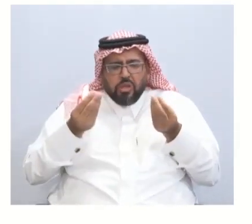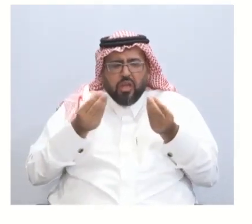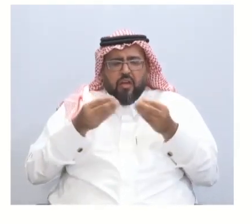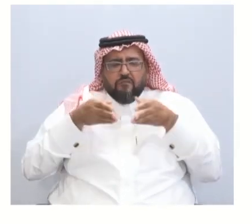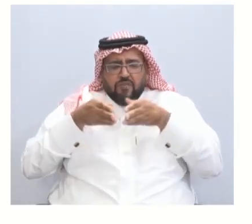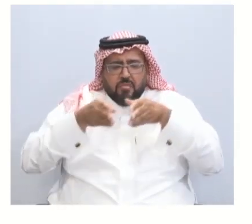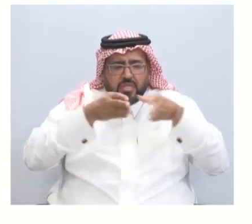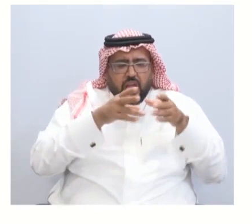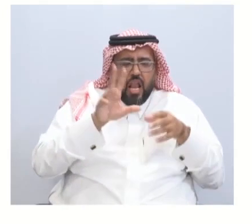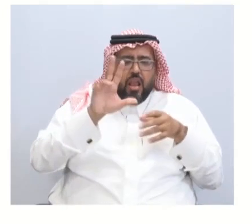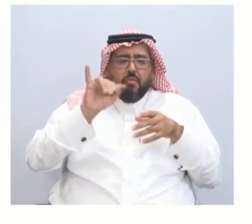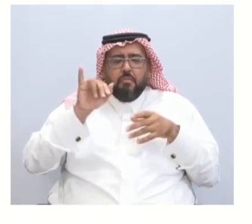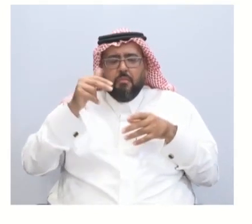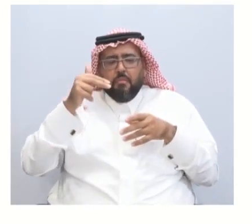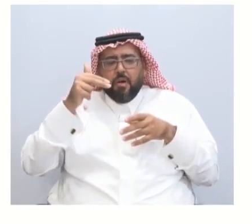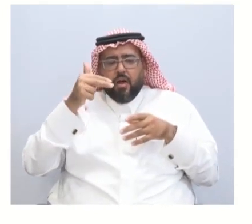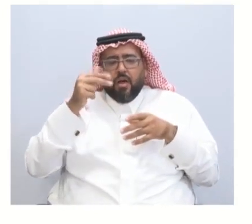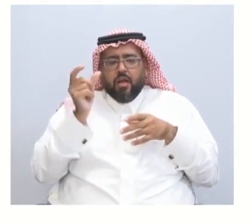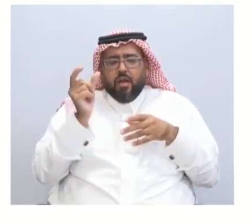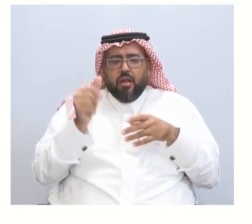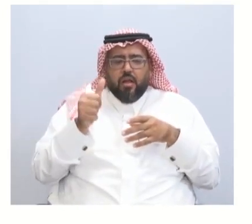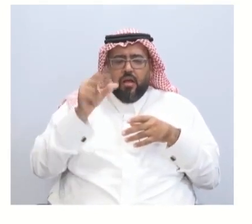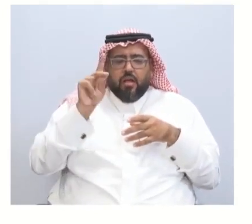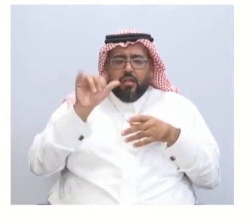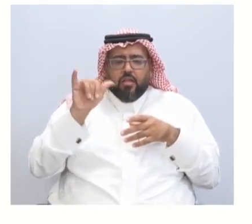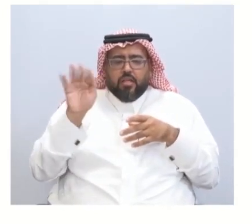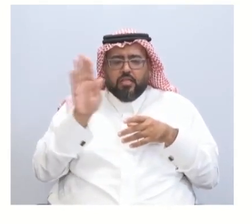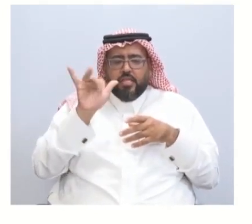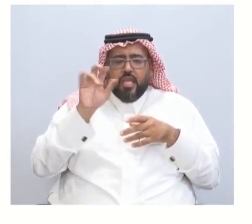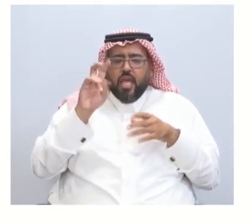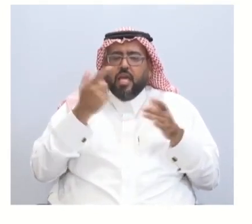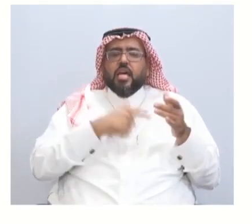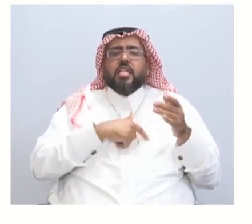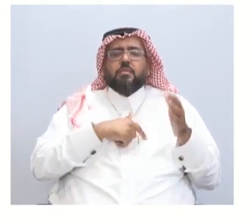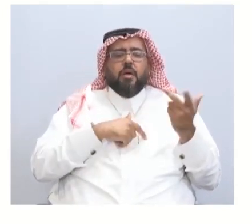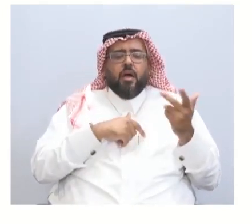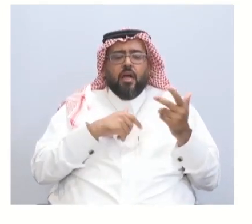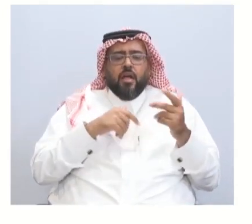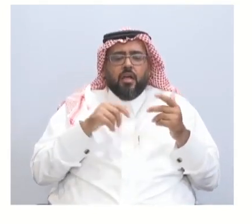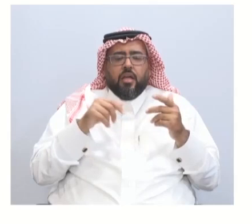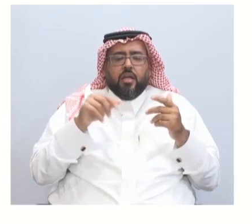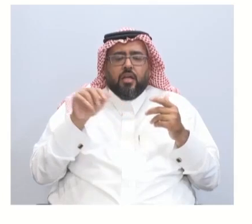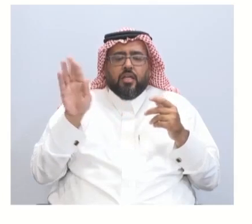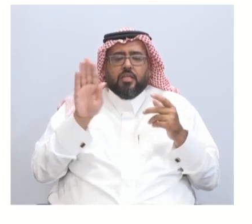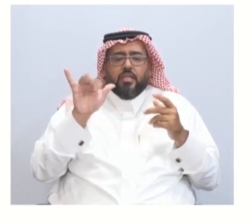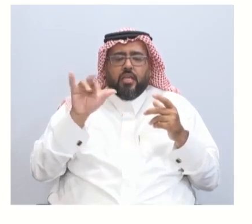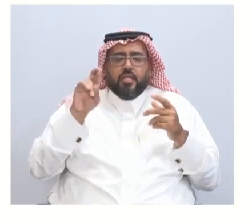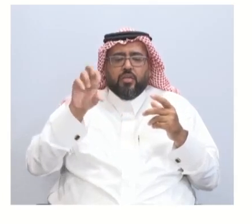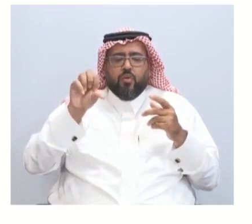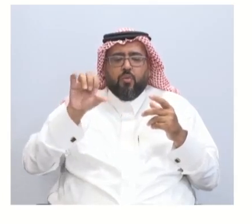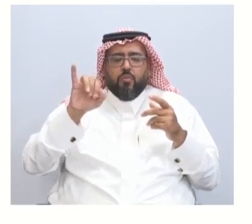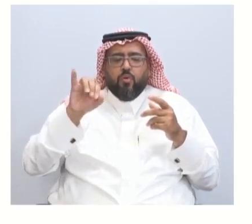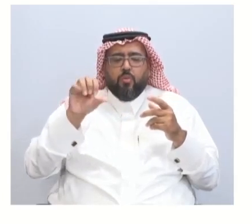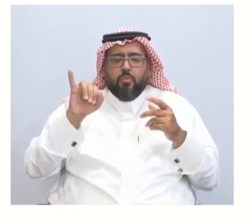في المجالات المغناطيسيه هل هو جهاز السايز ميتر هل